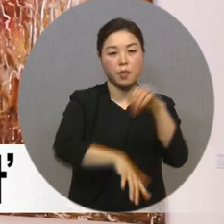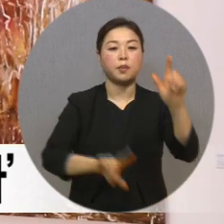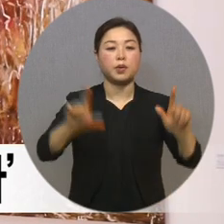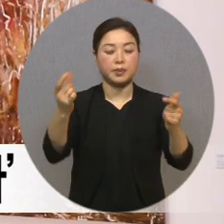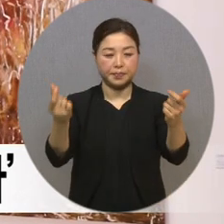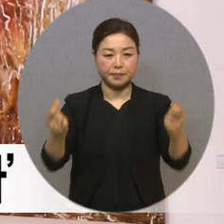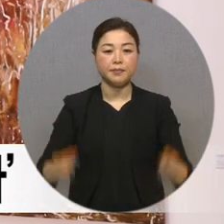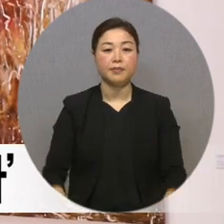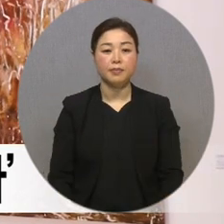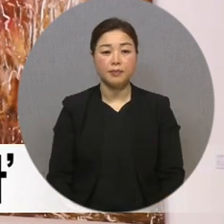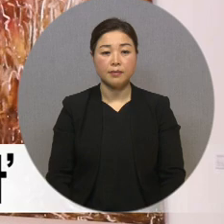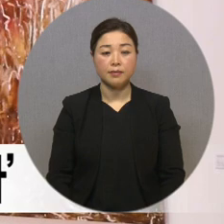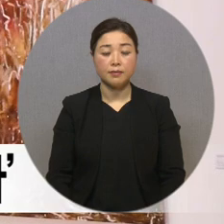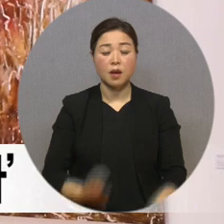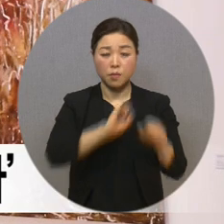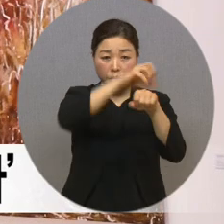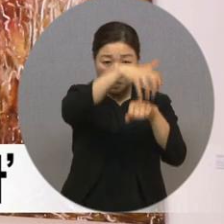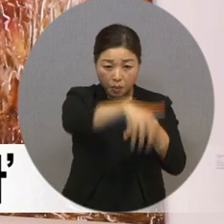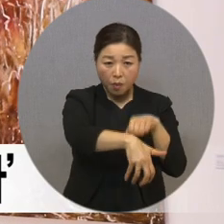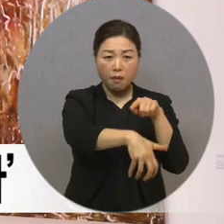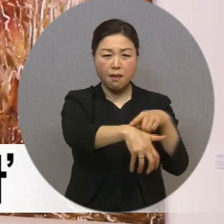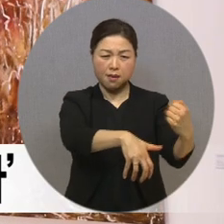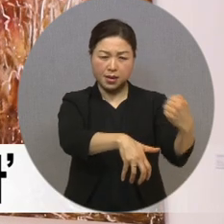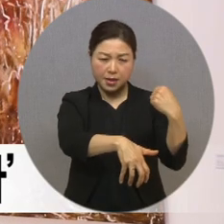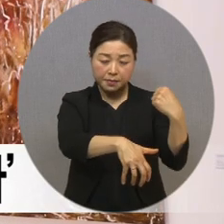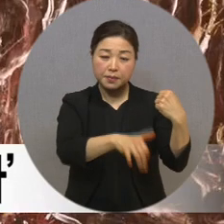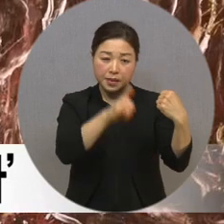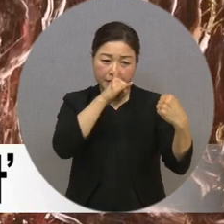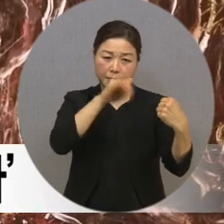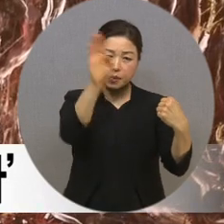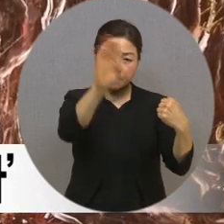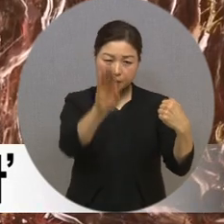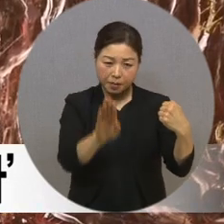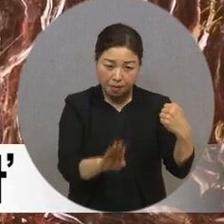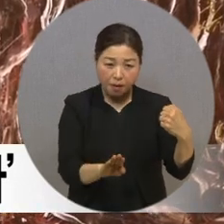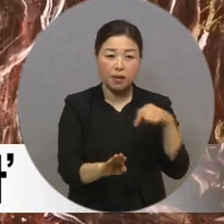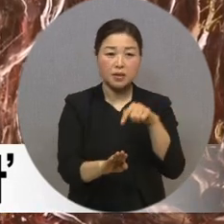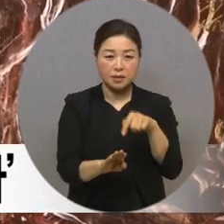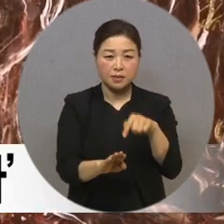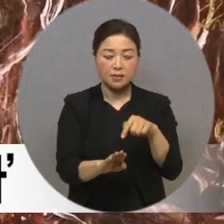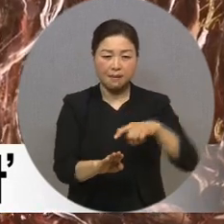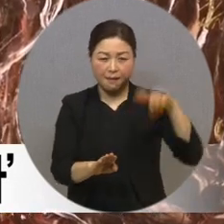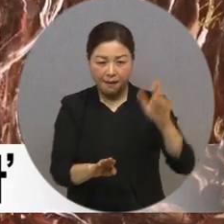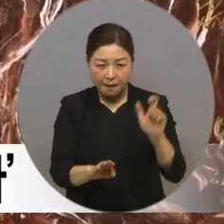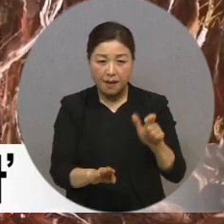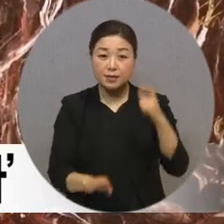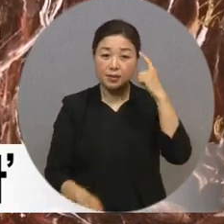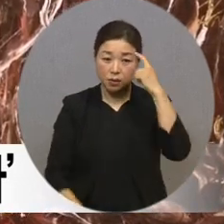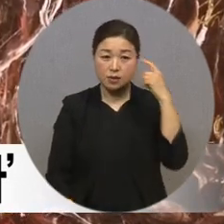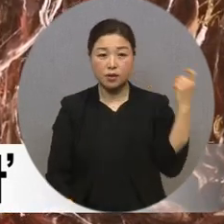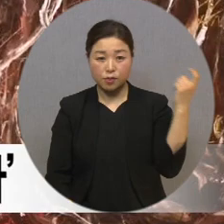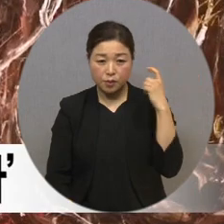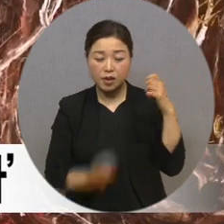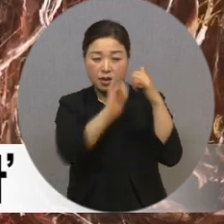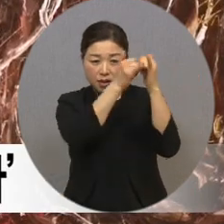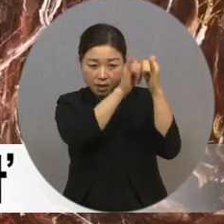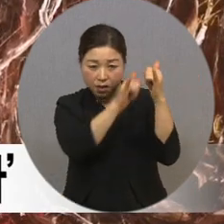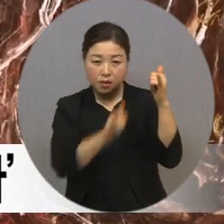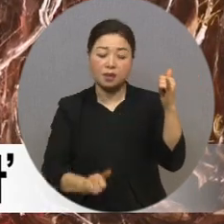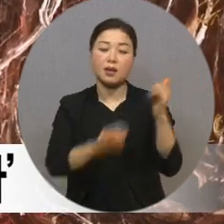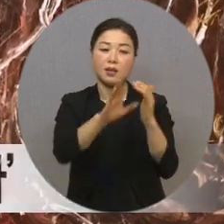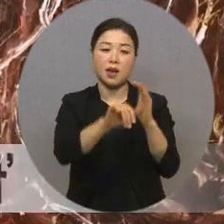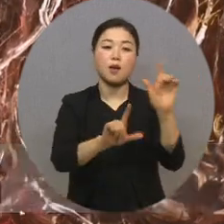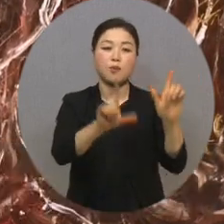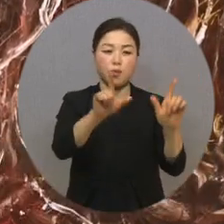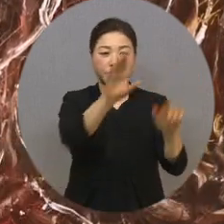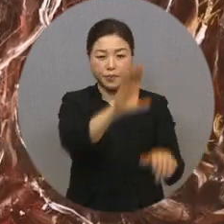형상화합니다. 폭포에서 드러나는 힘찬 붙어치는 곧은 정신의 소리이자 역사의 시대 정신을 대변하는